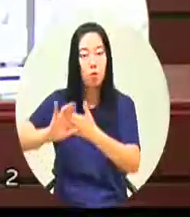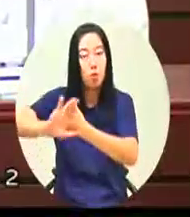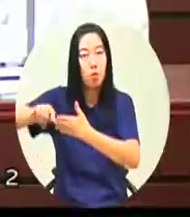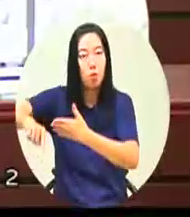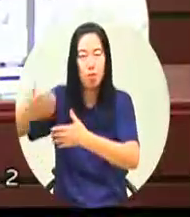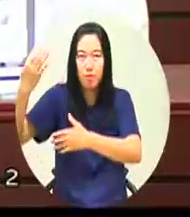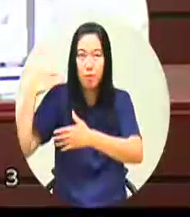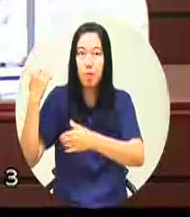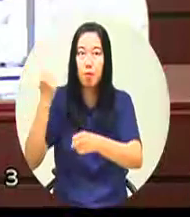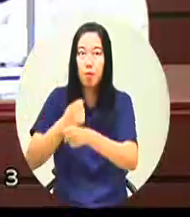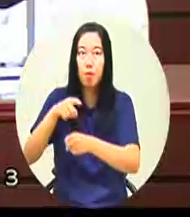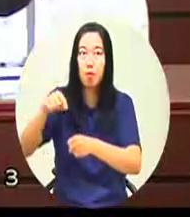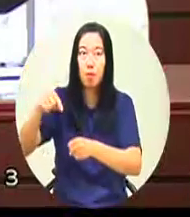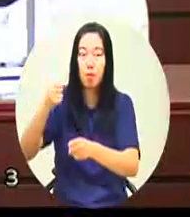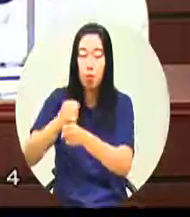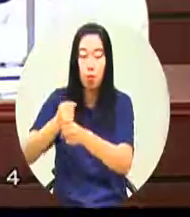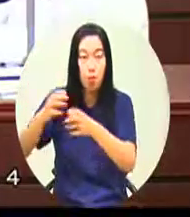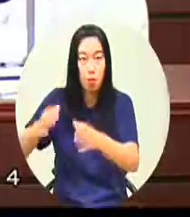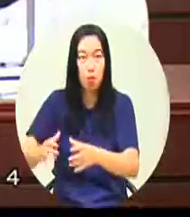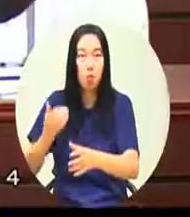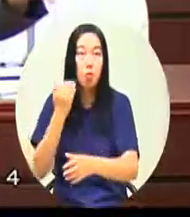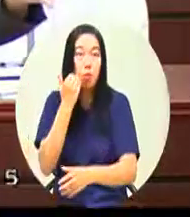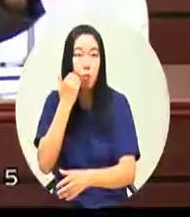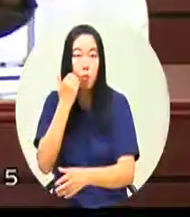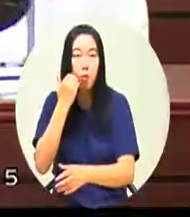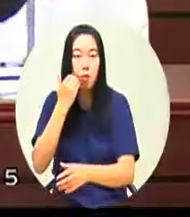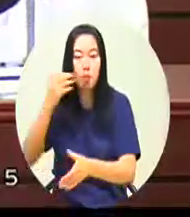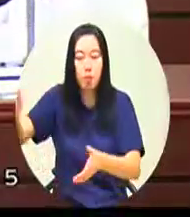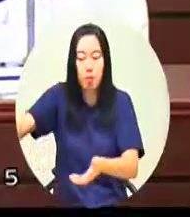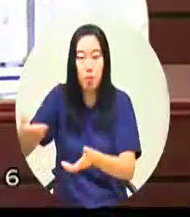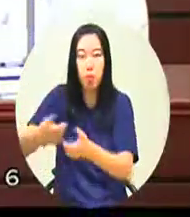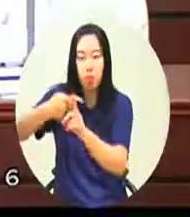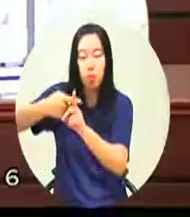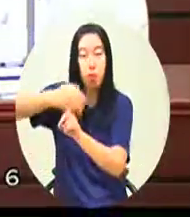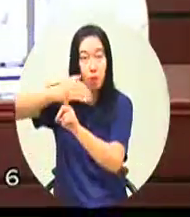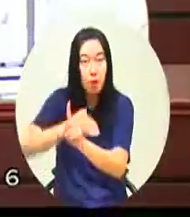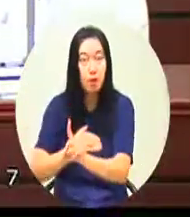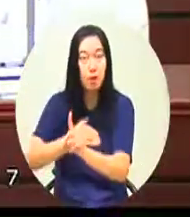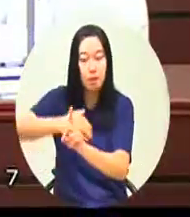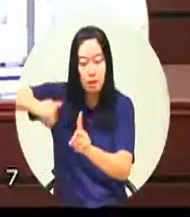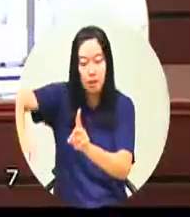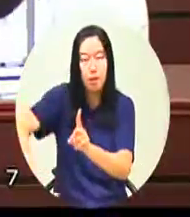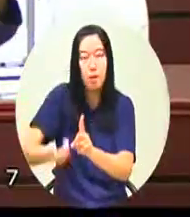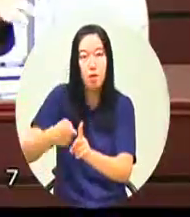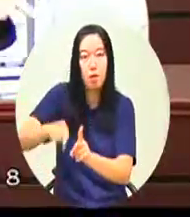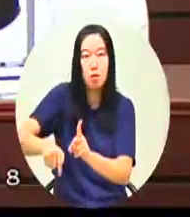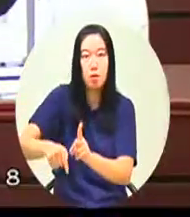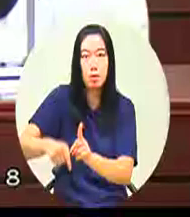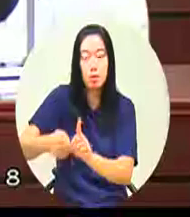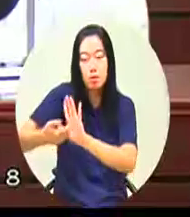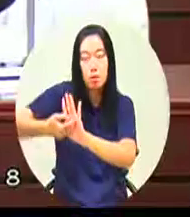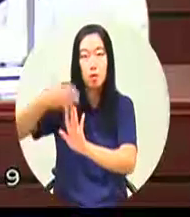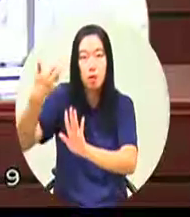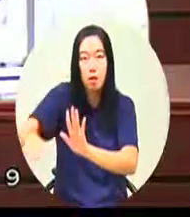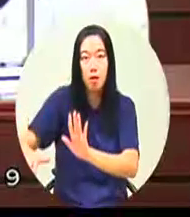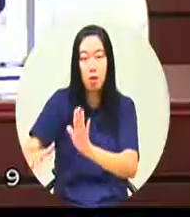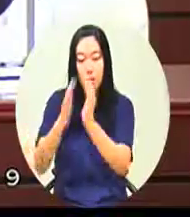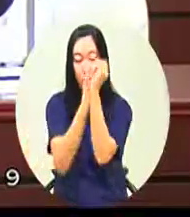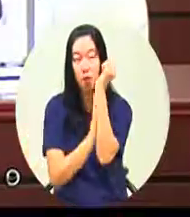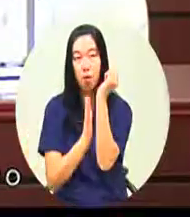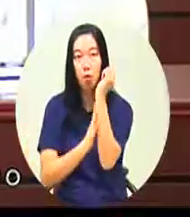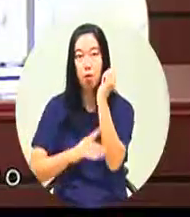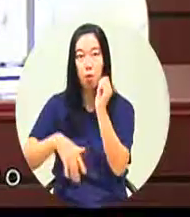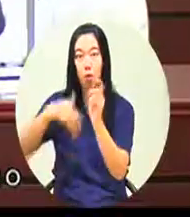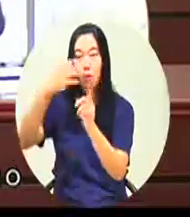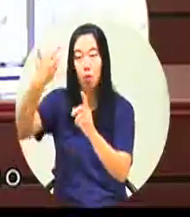都是省驻都局那时候做的，如果我清太下去，我们这个都是挡水墙，那水位一高的话，它会形